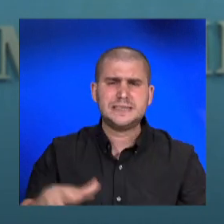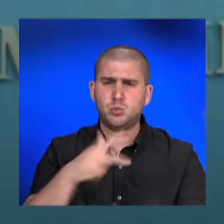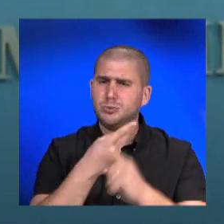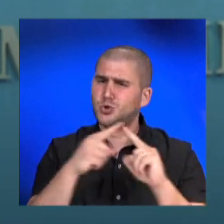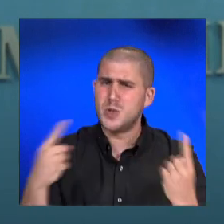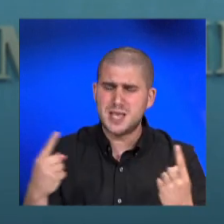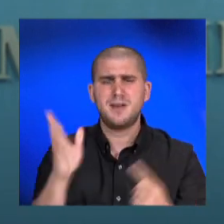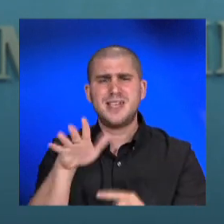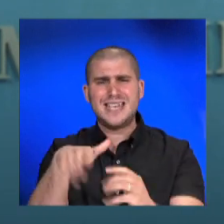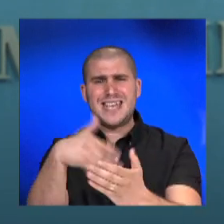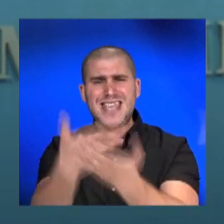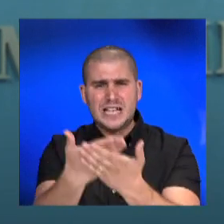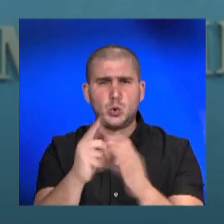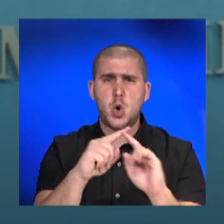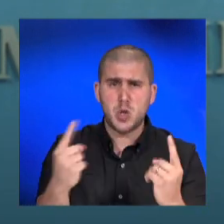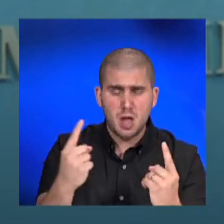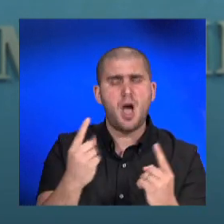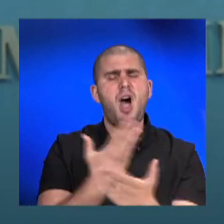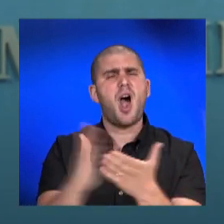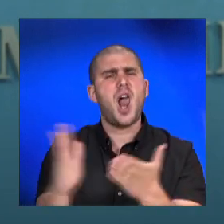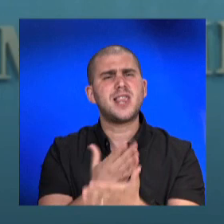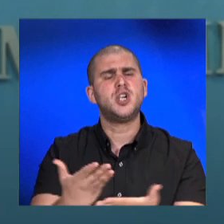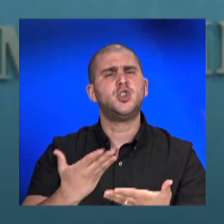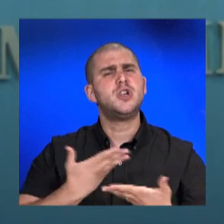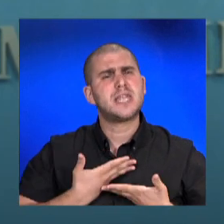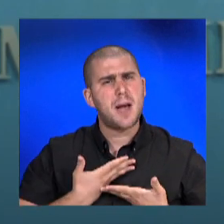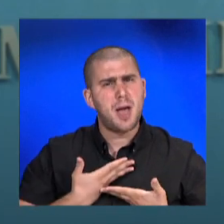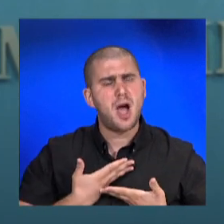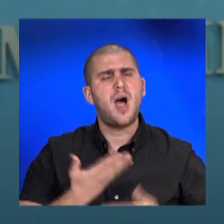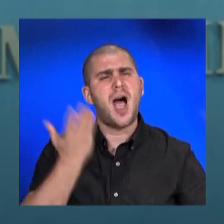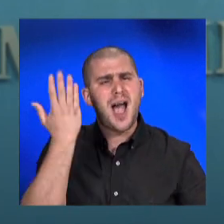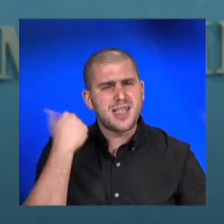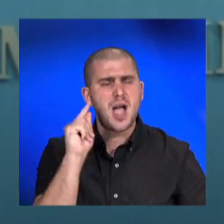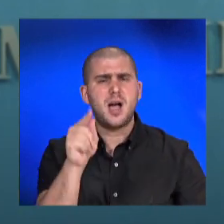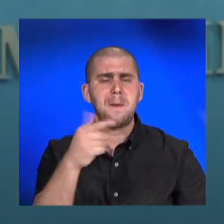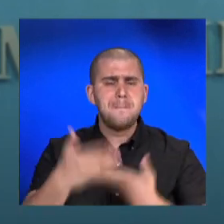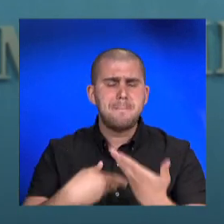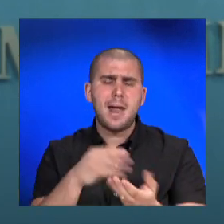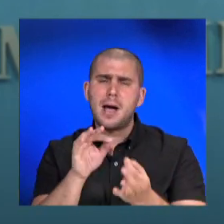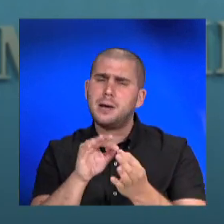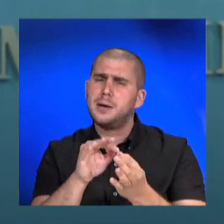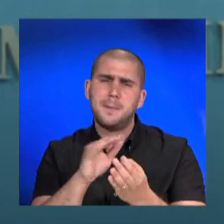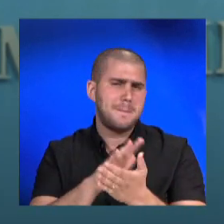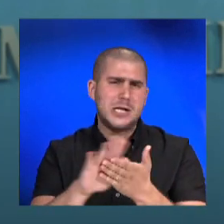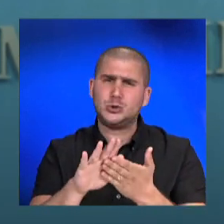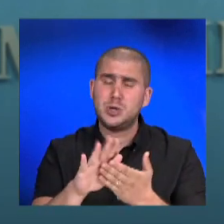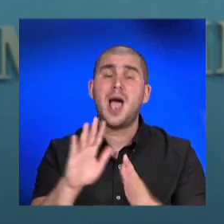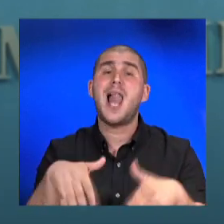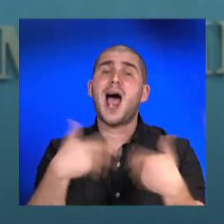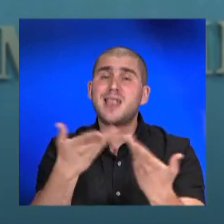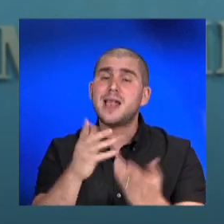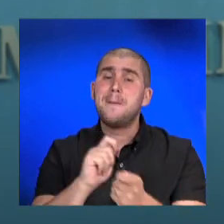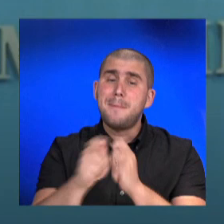והתייעצויות, ההחלטה שהתקבלה הייתה ללכת למהלך הפשוט ביותר, לתת מענק ישיר